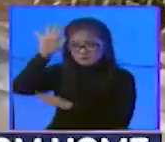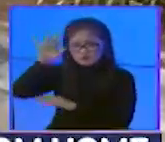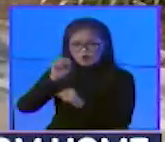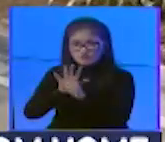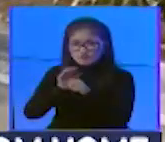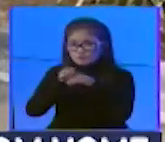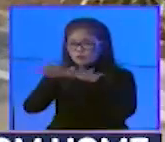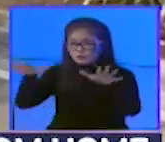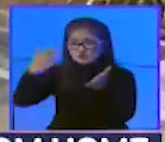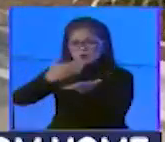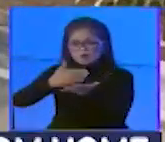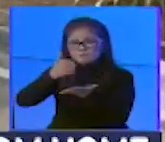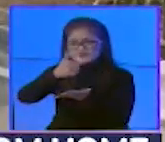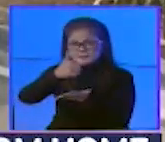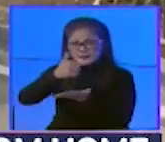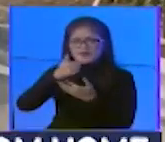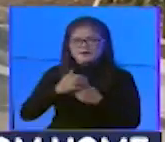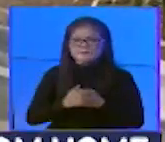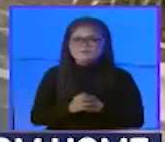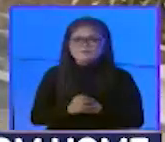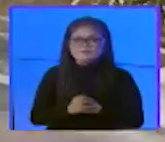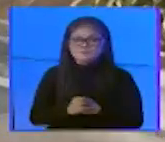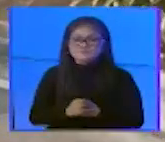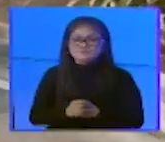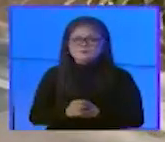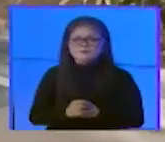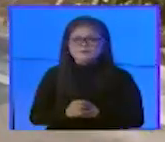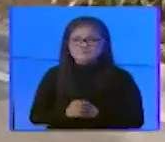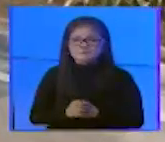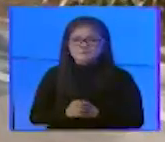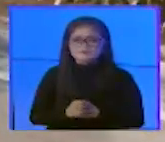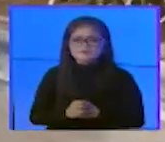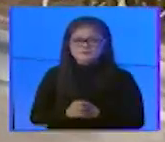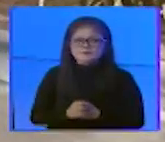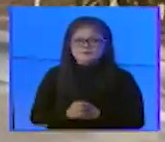Dari Pemalang, Jawa Tengah, Suryono Soekarno, iNews, melaporkan.